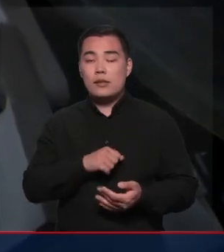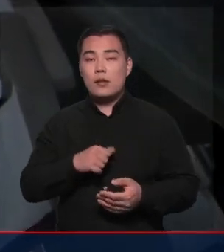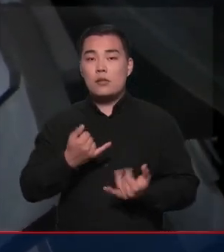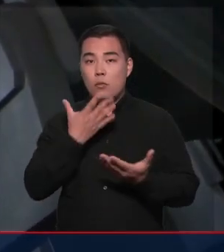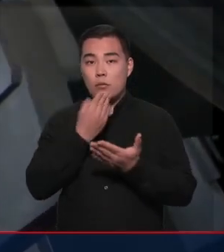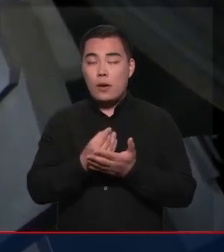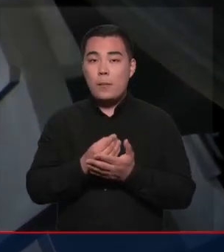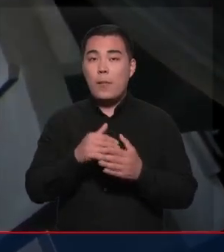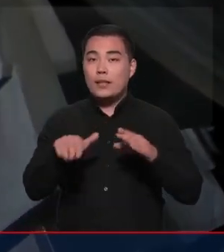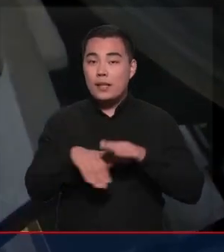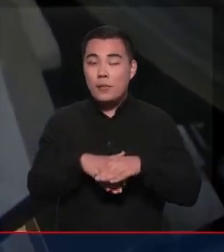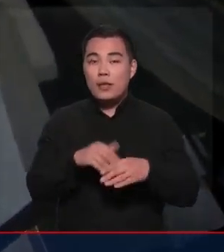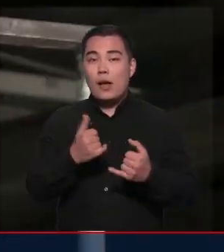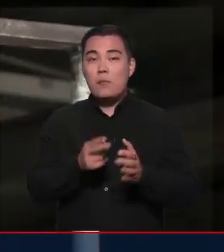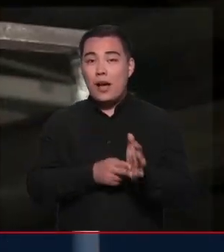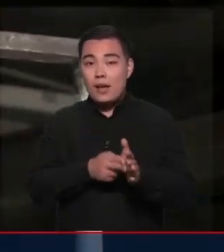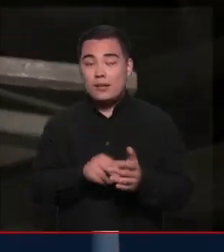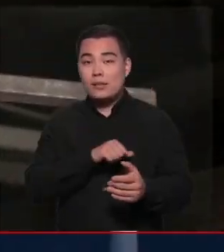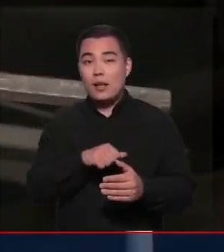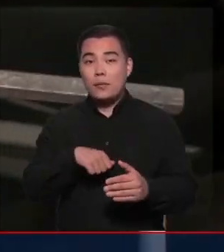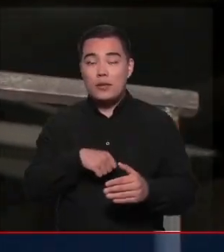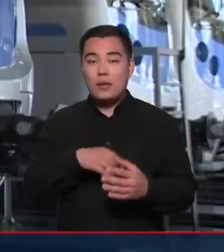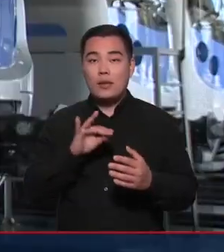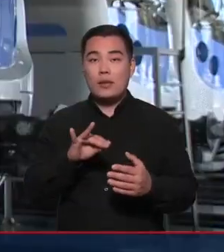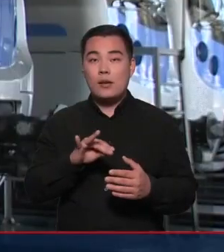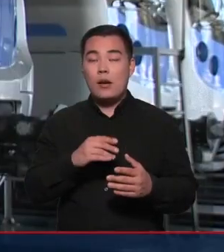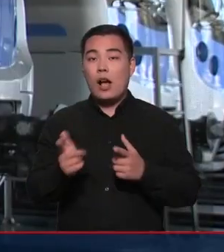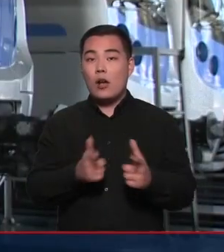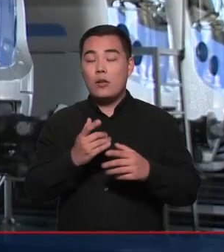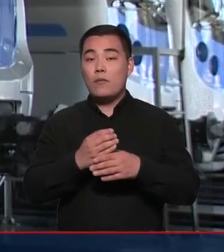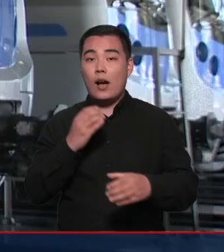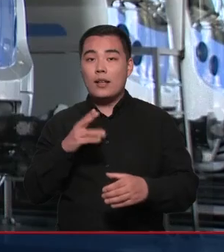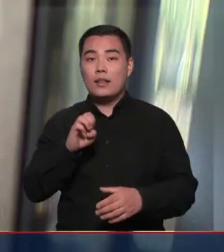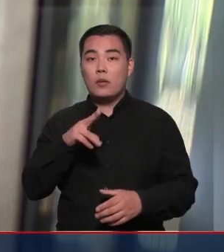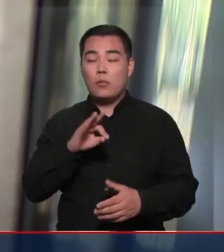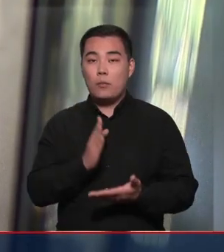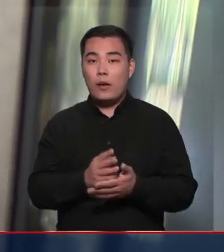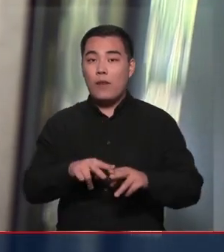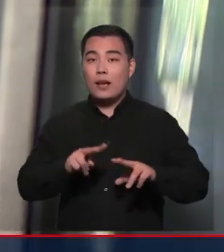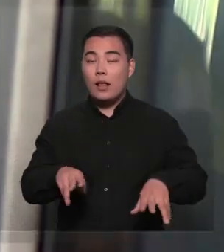свой подземный организм, техническое обслуживание и подготовку вагонов проводят в депо.